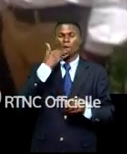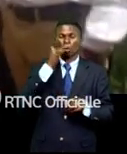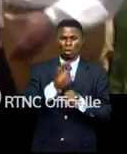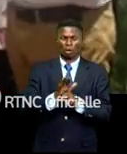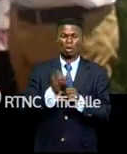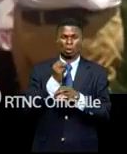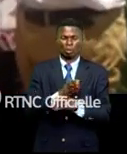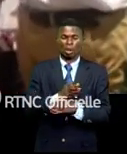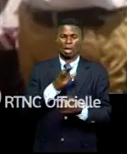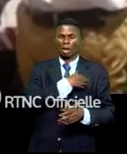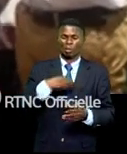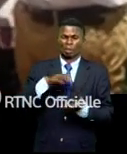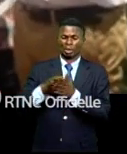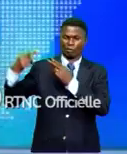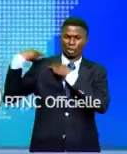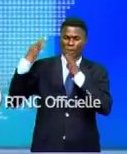de la femme en RDC.